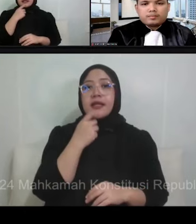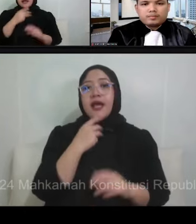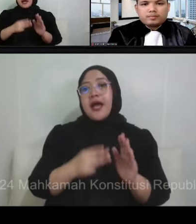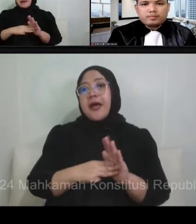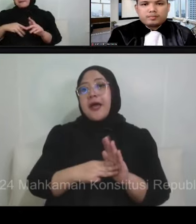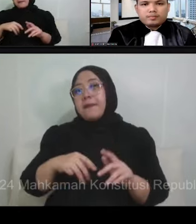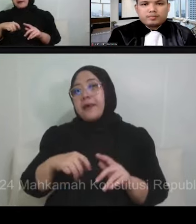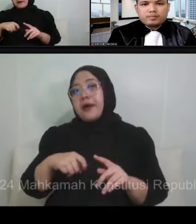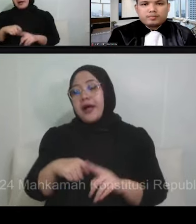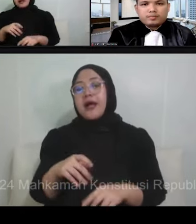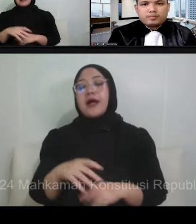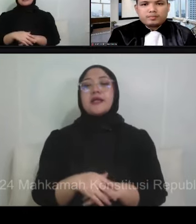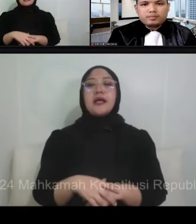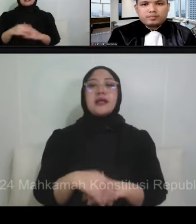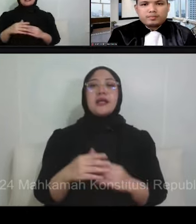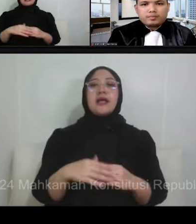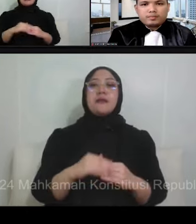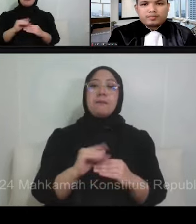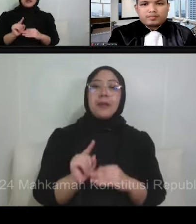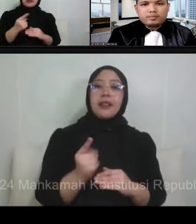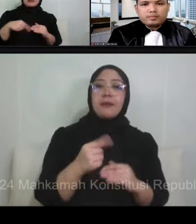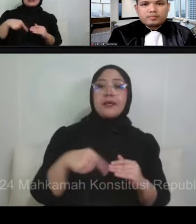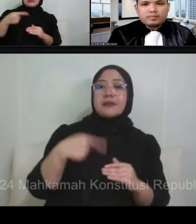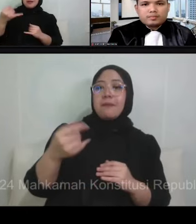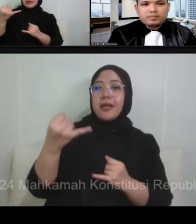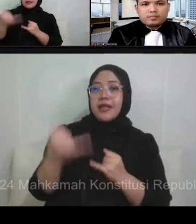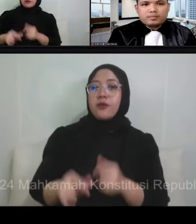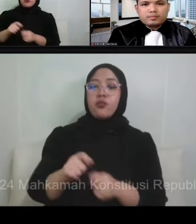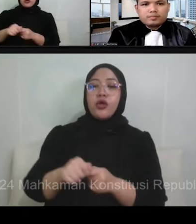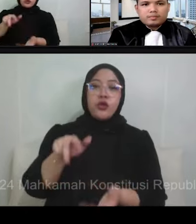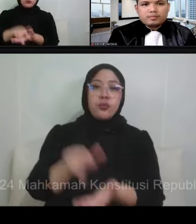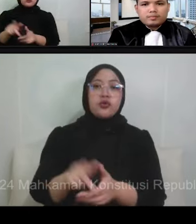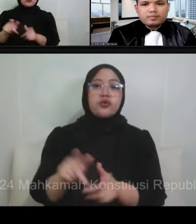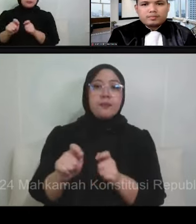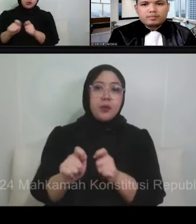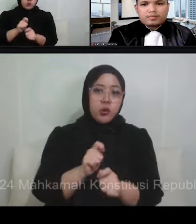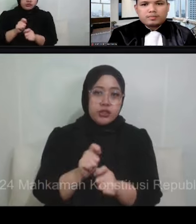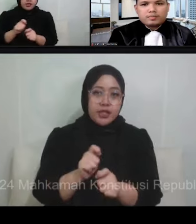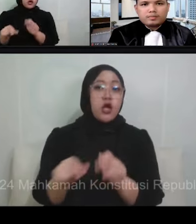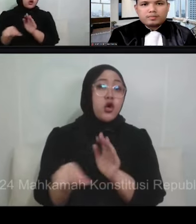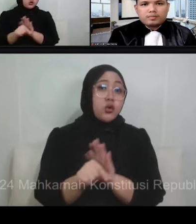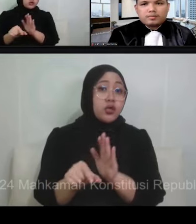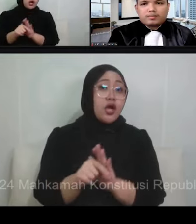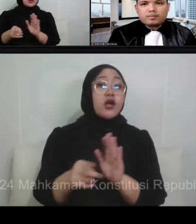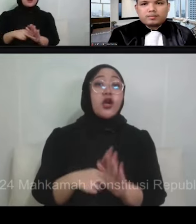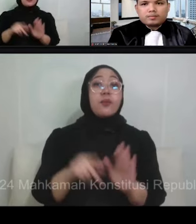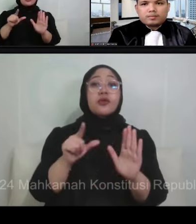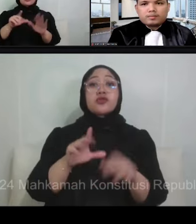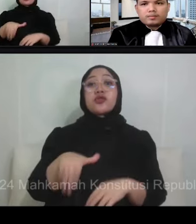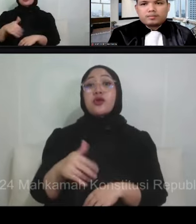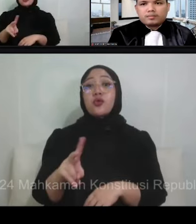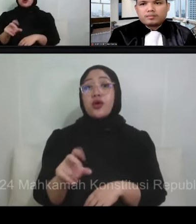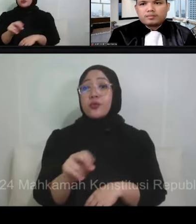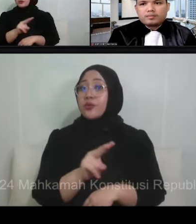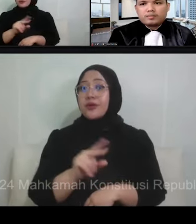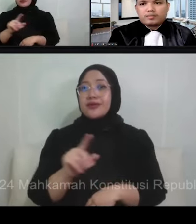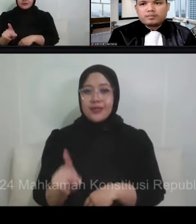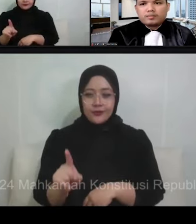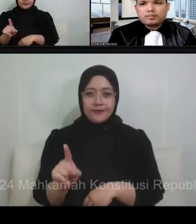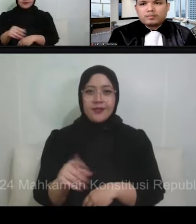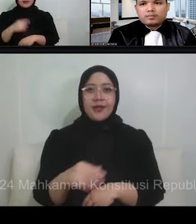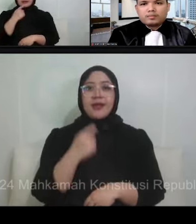pertama dan terakhir menjatuhkan putusan dalam perkara pengujian undang-undang nomor 7 tahun 2021 tentang